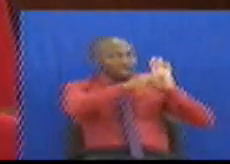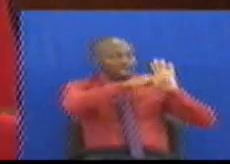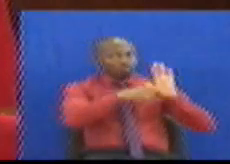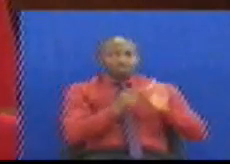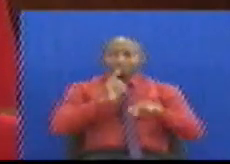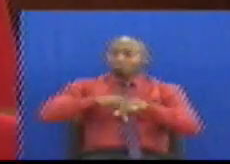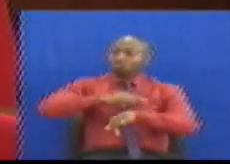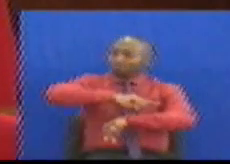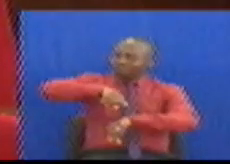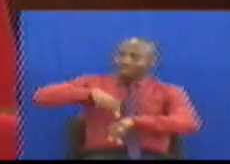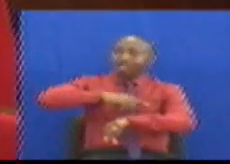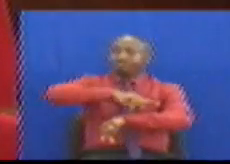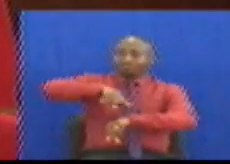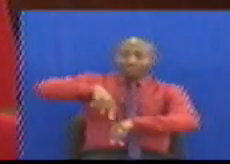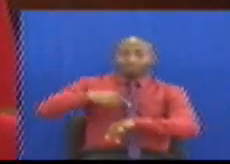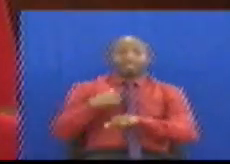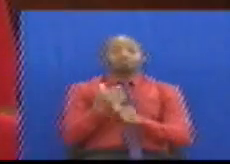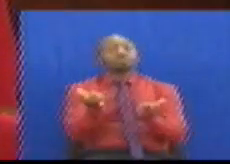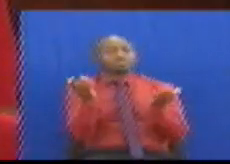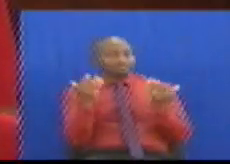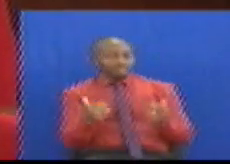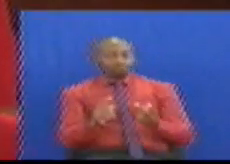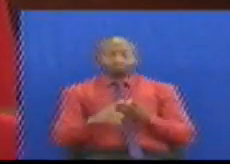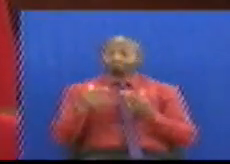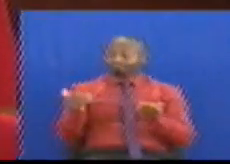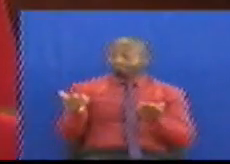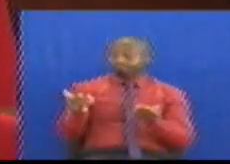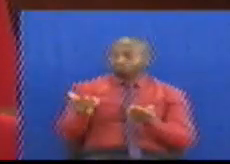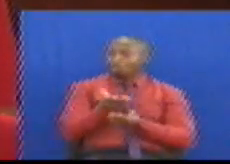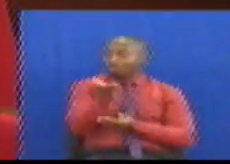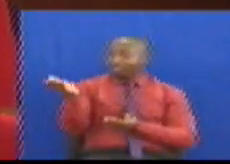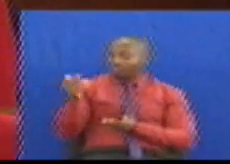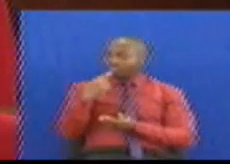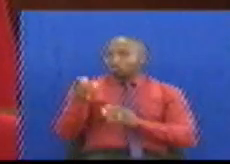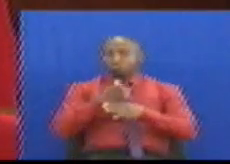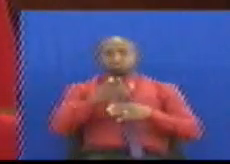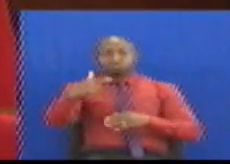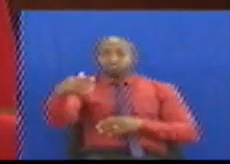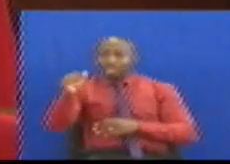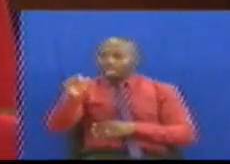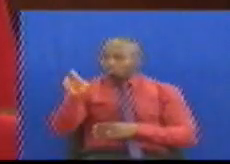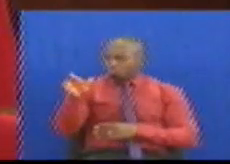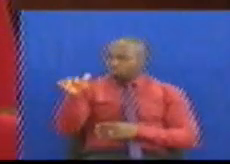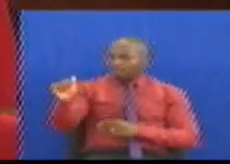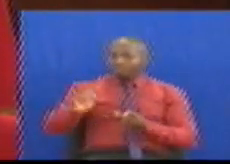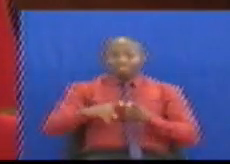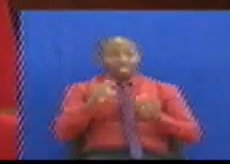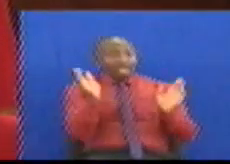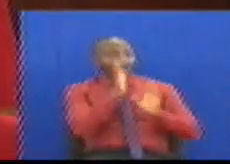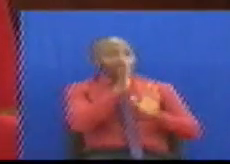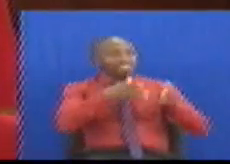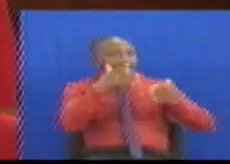muda wote ambao inawezekana. Baada ya kusema haya, wenzangu wamesema sana kuhusu TARURA. Hali ya barabara zetu kwa kweli